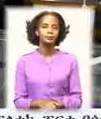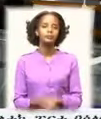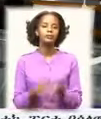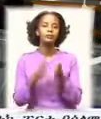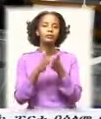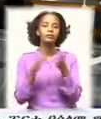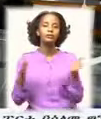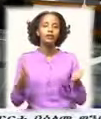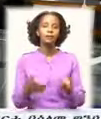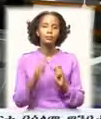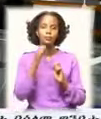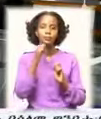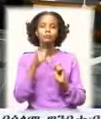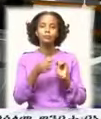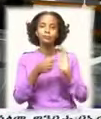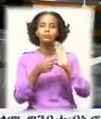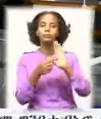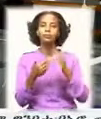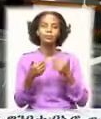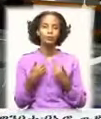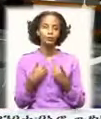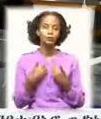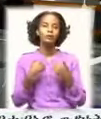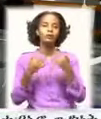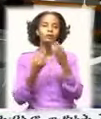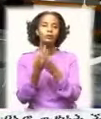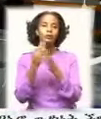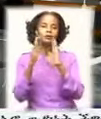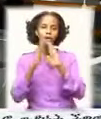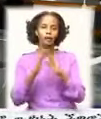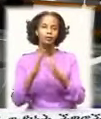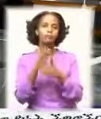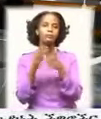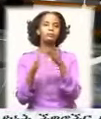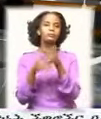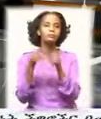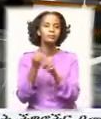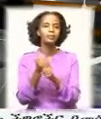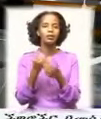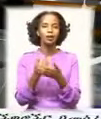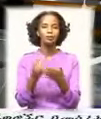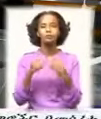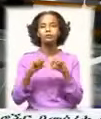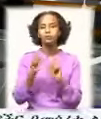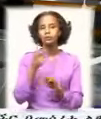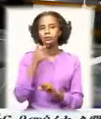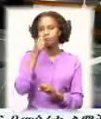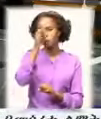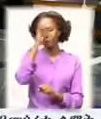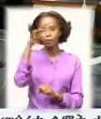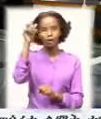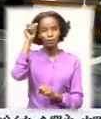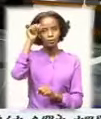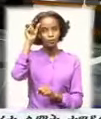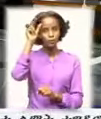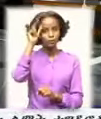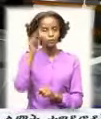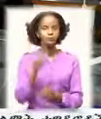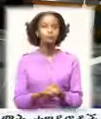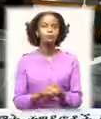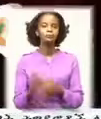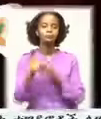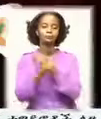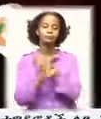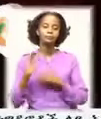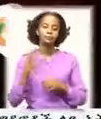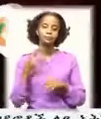የስፋት ባይኖረውም ምልክቶች አሉ። የልማትና የሰላም ግንባታ ስራዎች ተጠናክሮ ይቀጥላልን ብለዋል አቶ አለማየሁ ባውዲ።